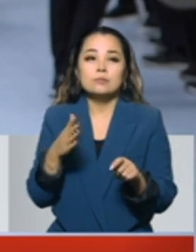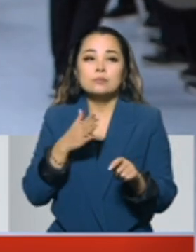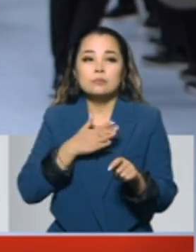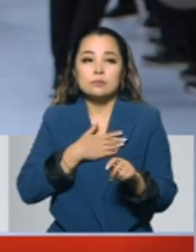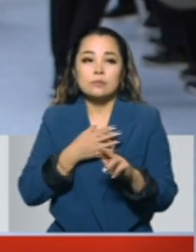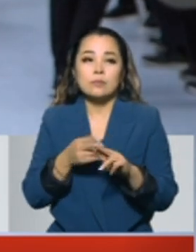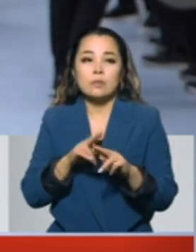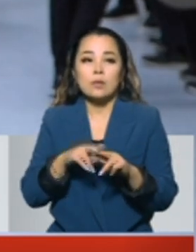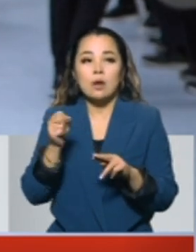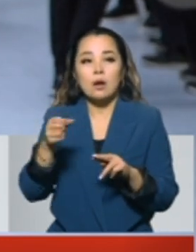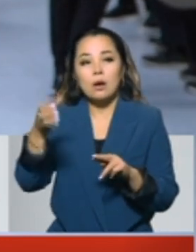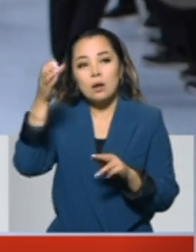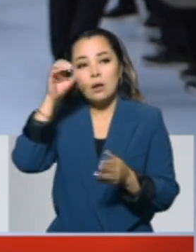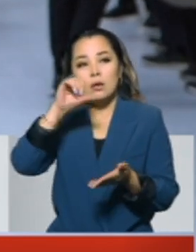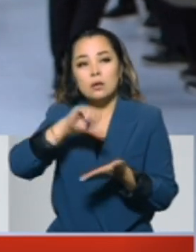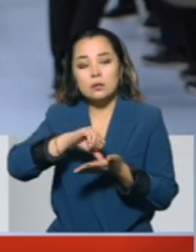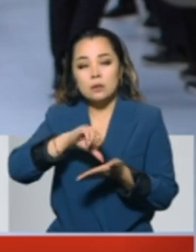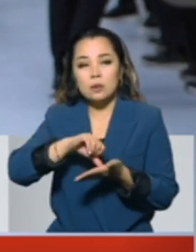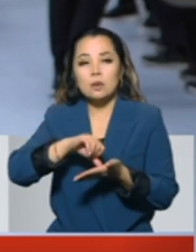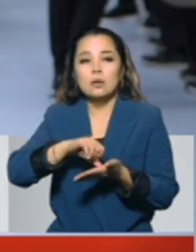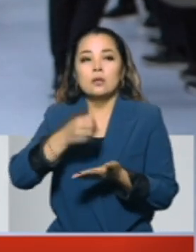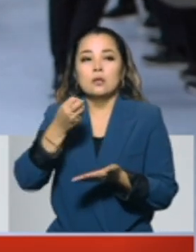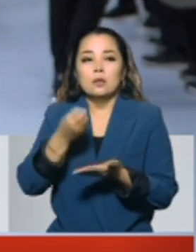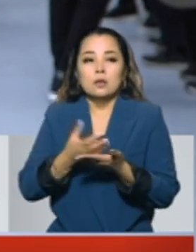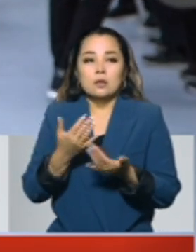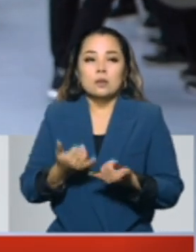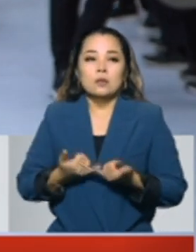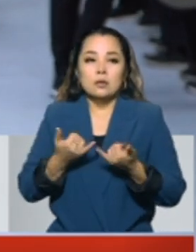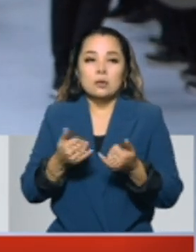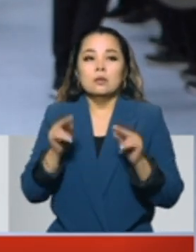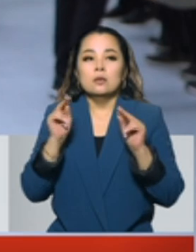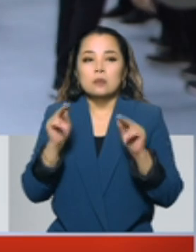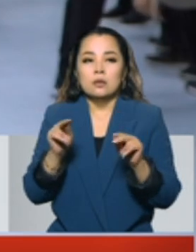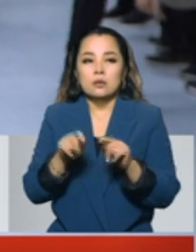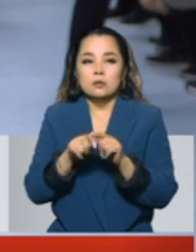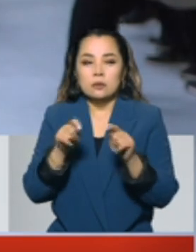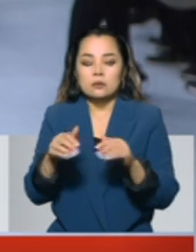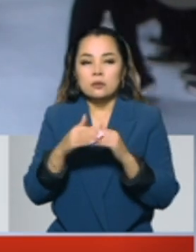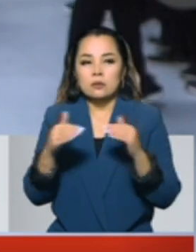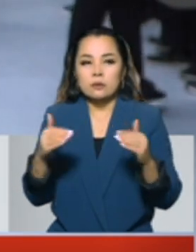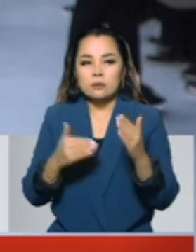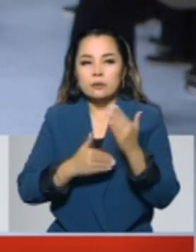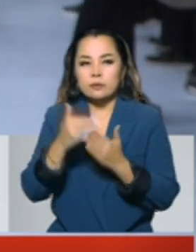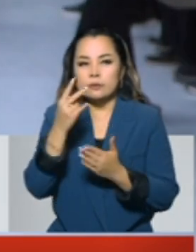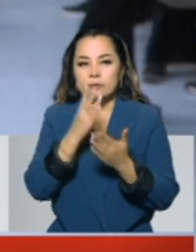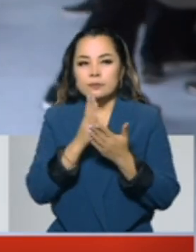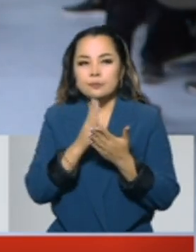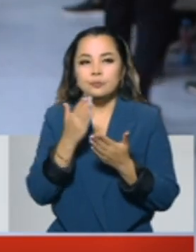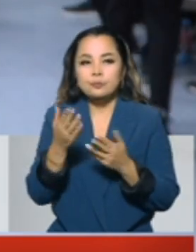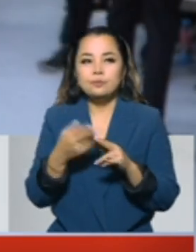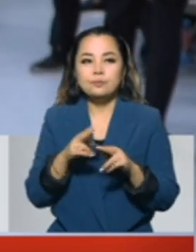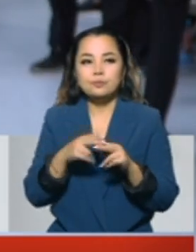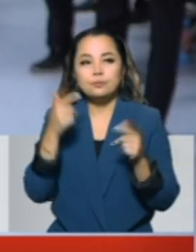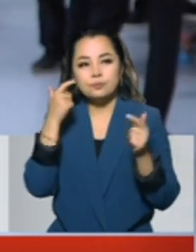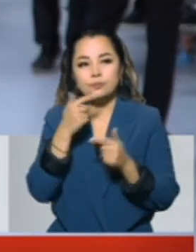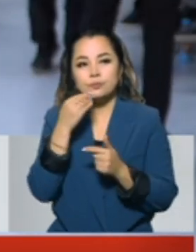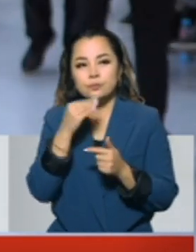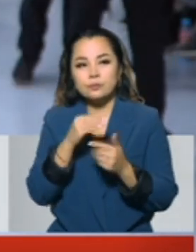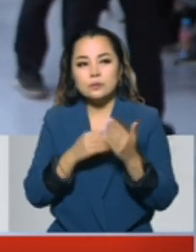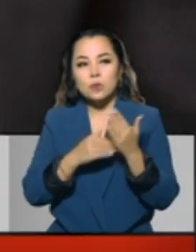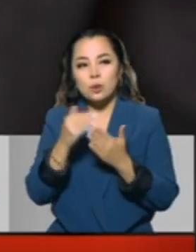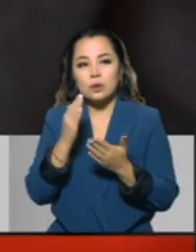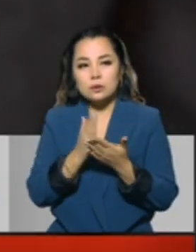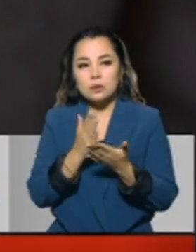Біздің жаңа академиялық құндылық, шыншылдықты ұстану деңгейі өте жоғары, және білім сапасы да өте